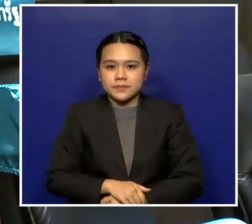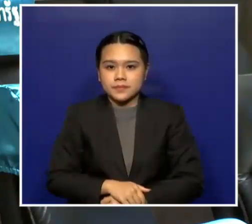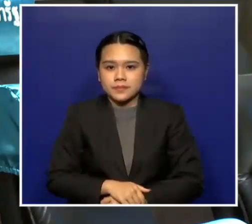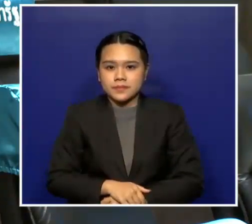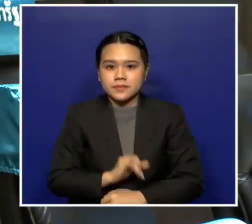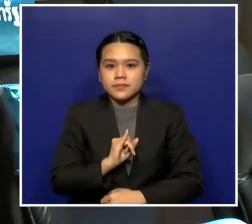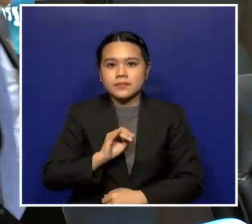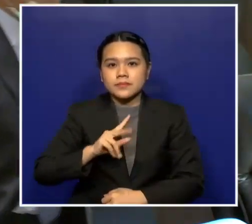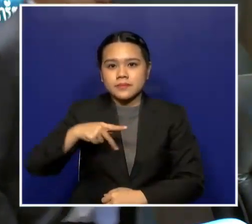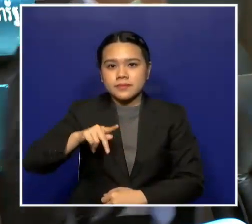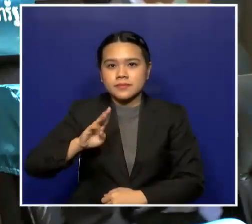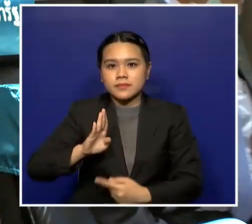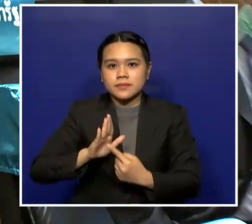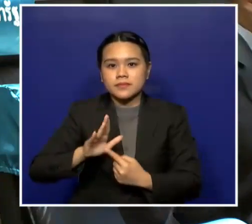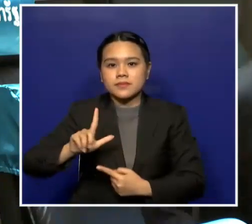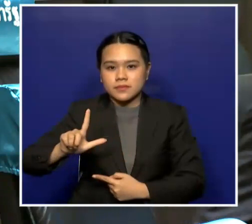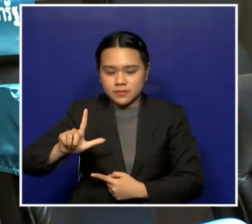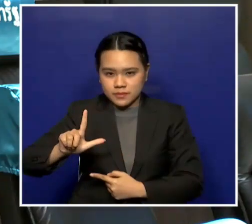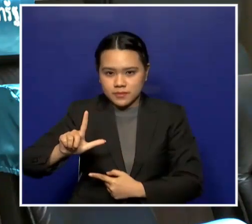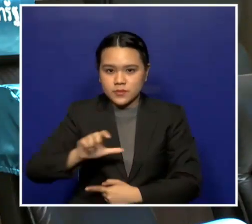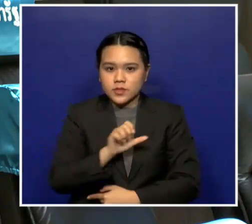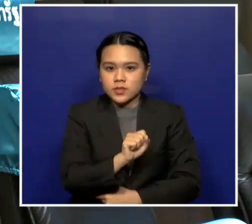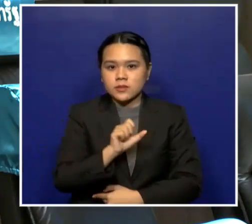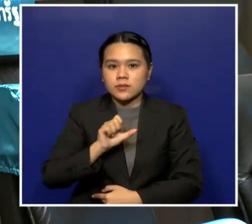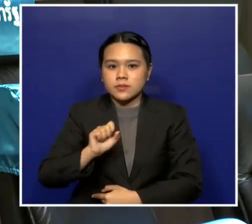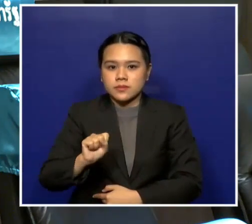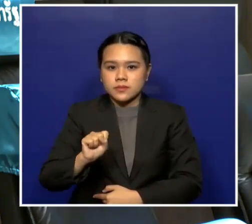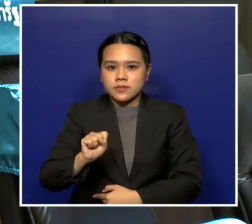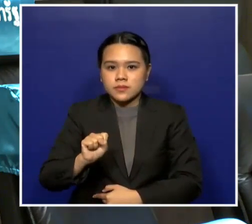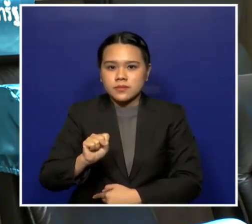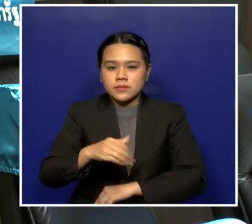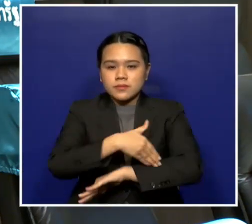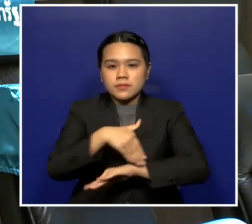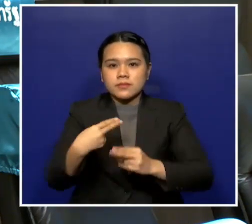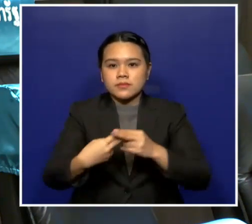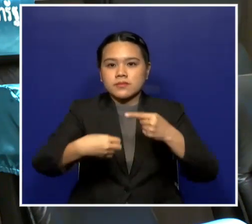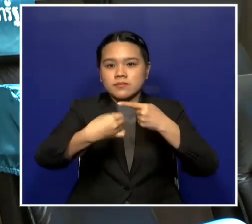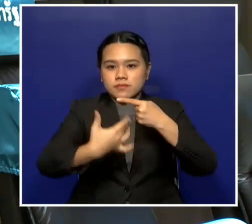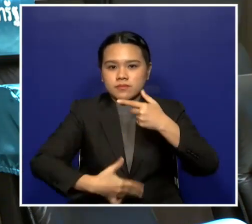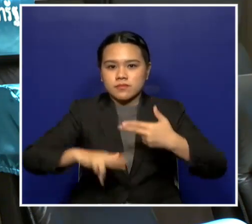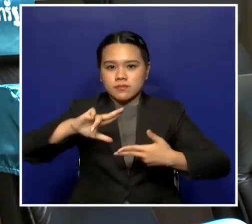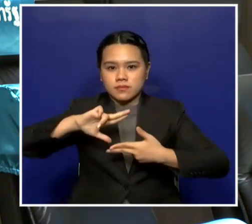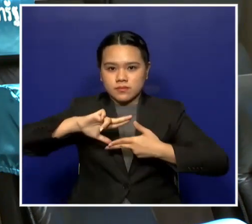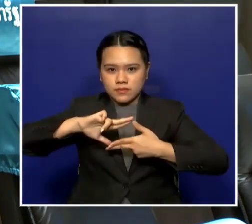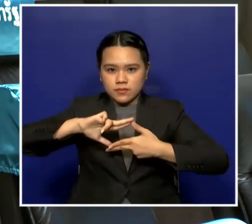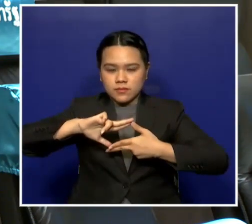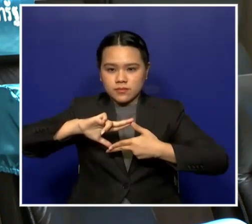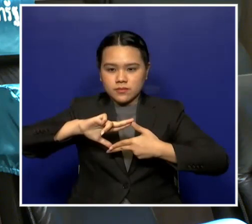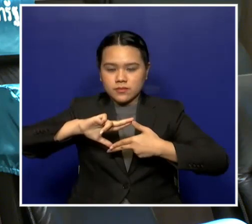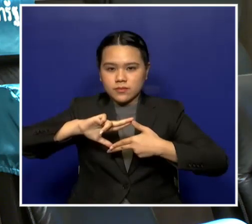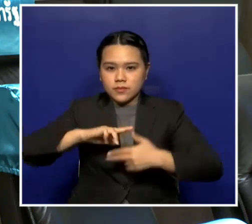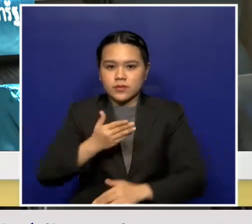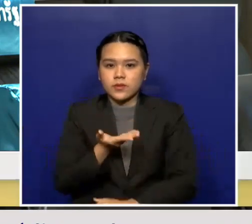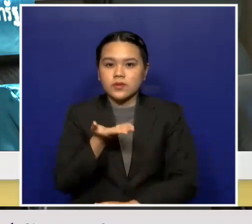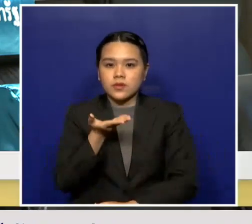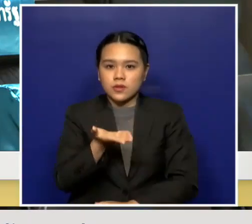วันสมาชิกสภาผู้แทนราษฎรบัญชีรายชื่อพรรคพลังประชารัฐต้องขออนุญาตท่านประธาน เนี่ย